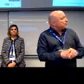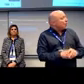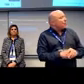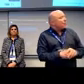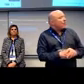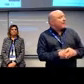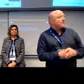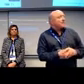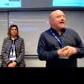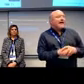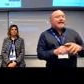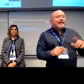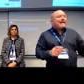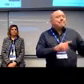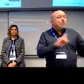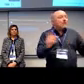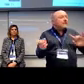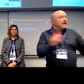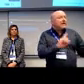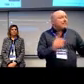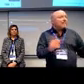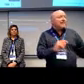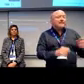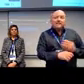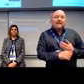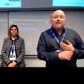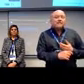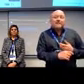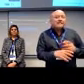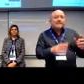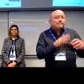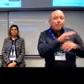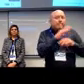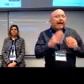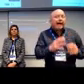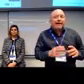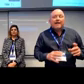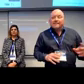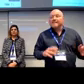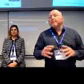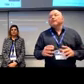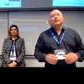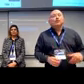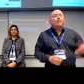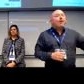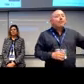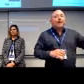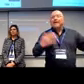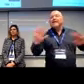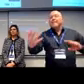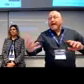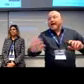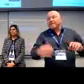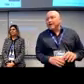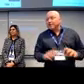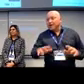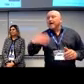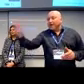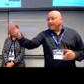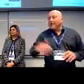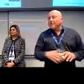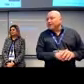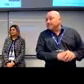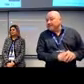une traduction. Pourquoi? Parce que les mots en anglais puis en français dans le logiciel, c'est pas pareil. T'sais, c'est pas tout comme moyenne et